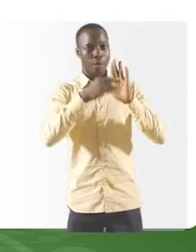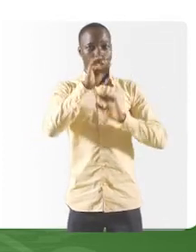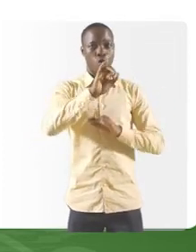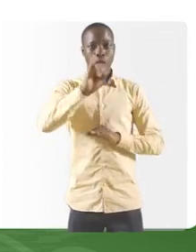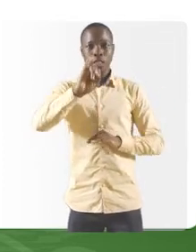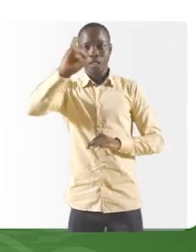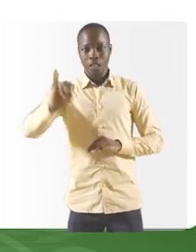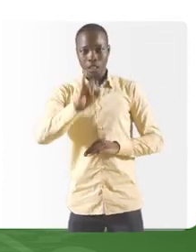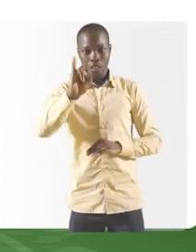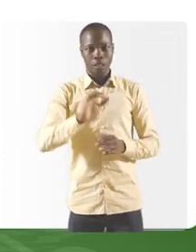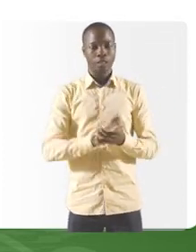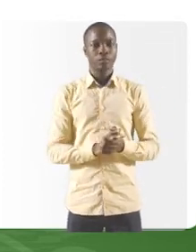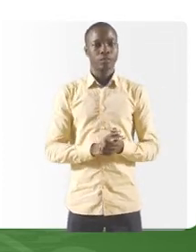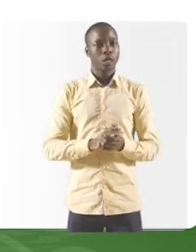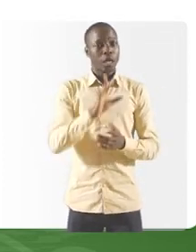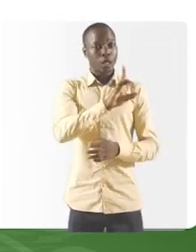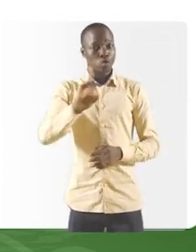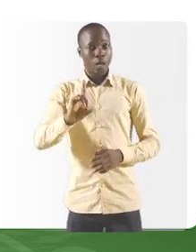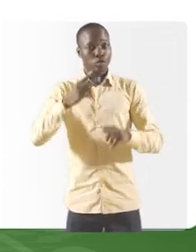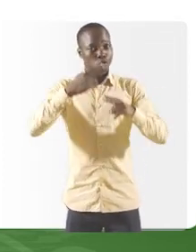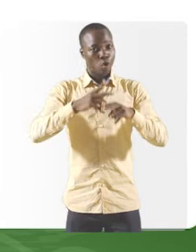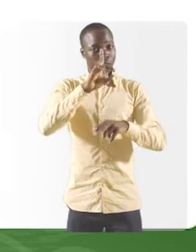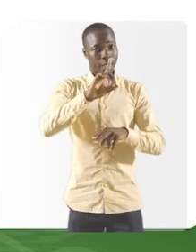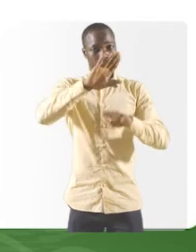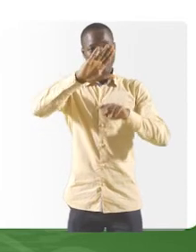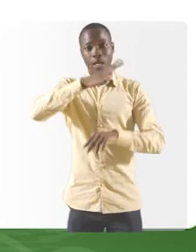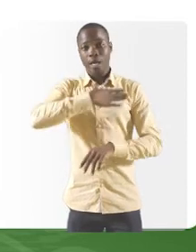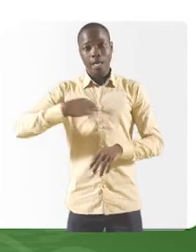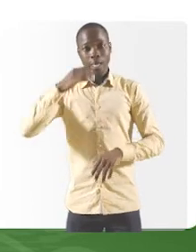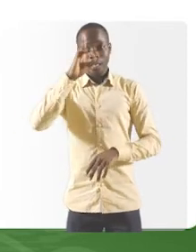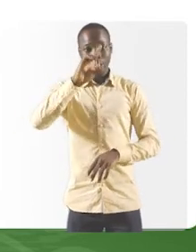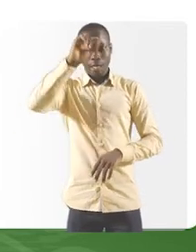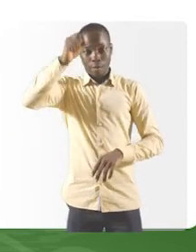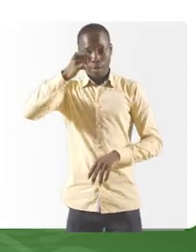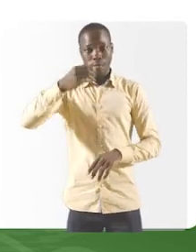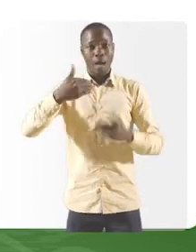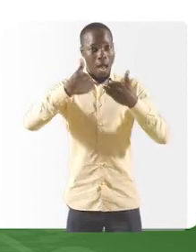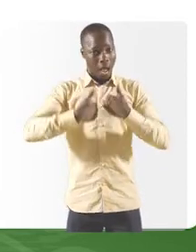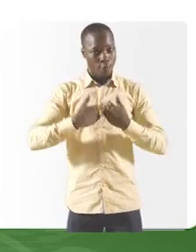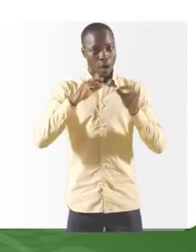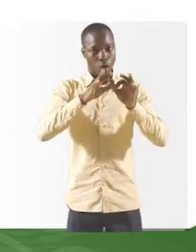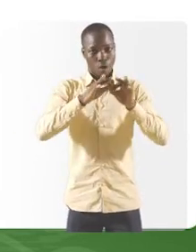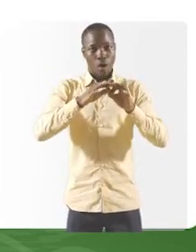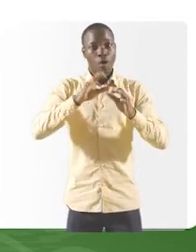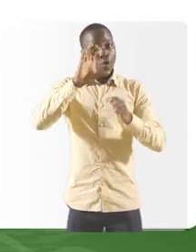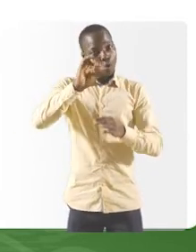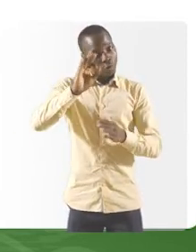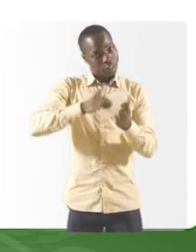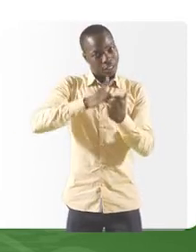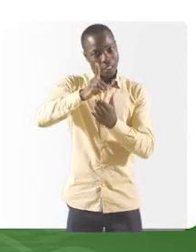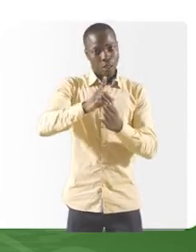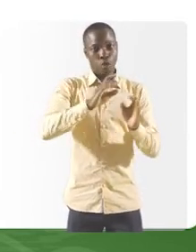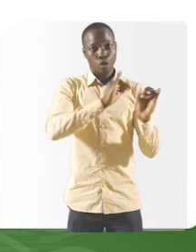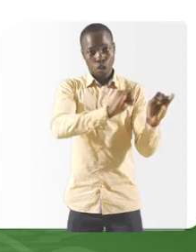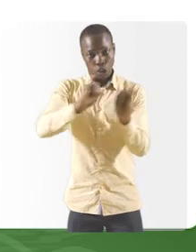OIJ. Les droites D et D' ont pour coefficients directeurs respectifs